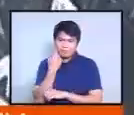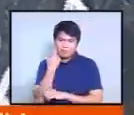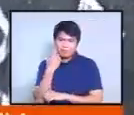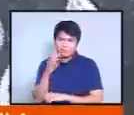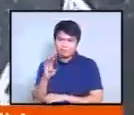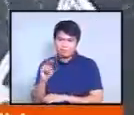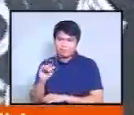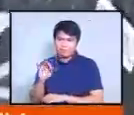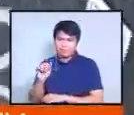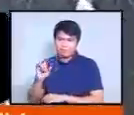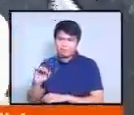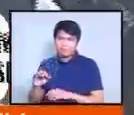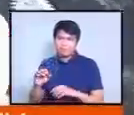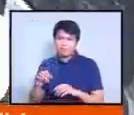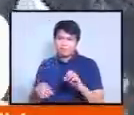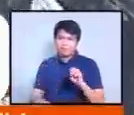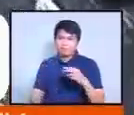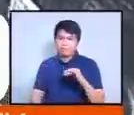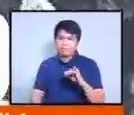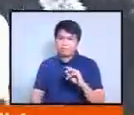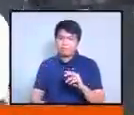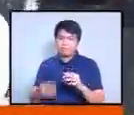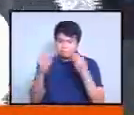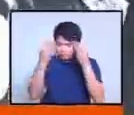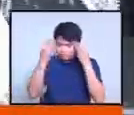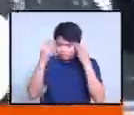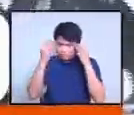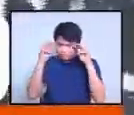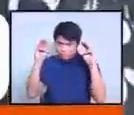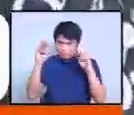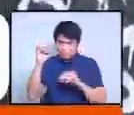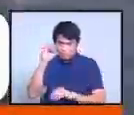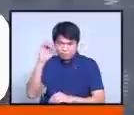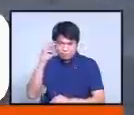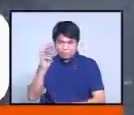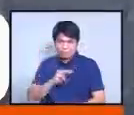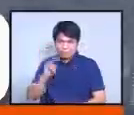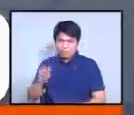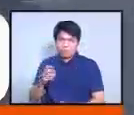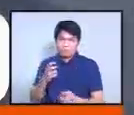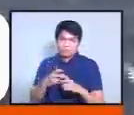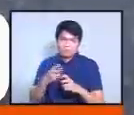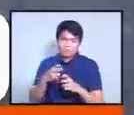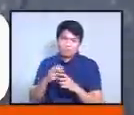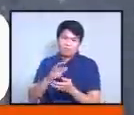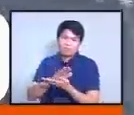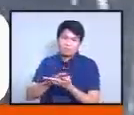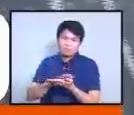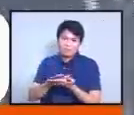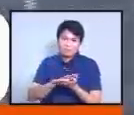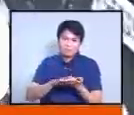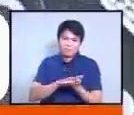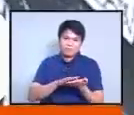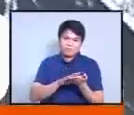Bonifacio Shrine, ipinakita ni Manila Mayor Isko Moreno kung gaano kahirap maglinis ng mga bandalismo.